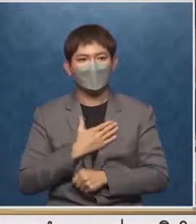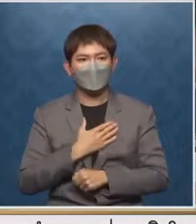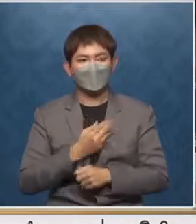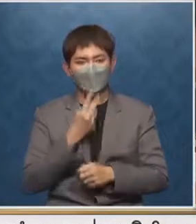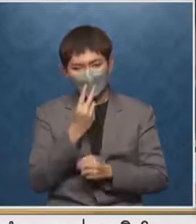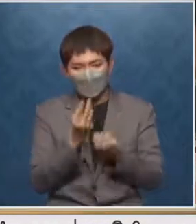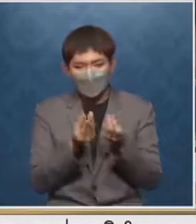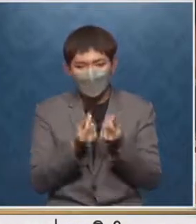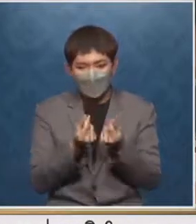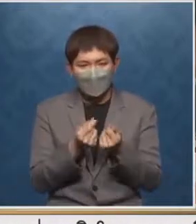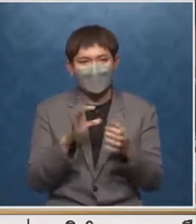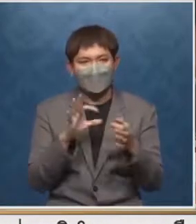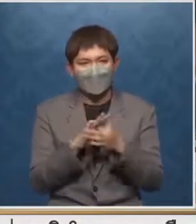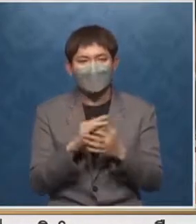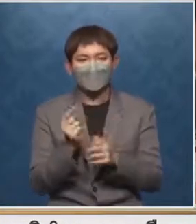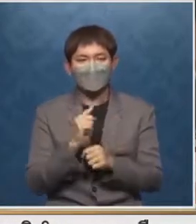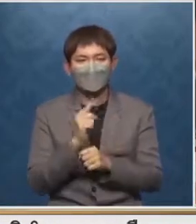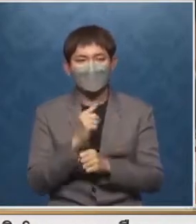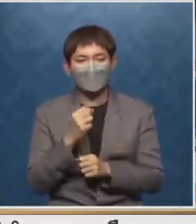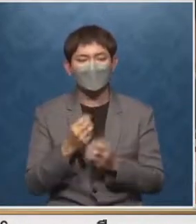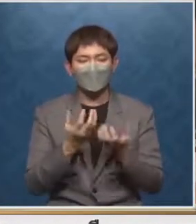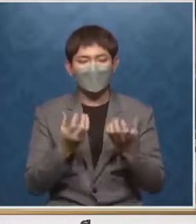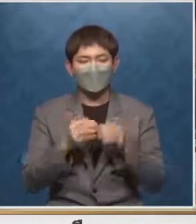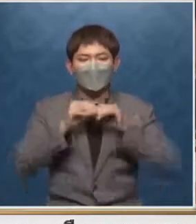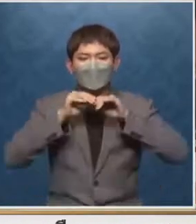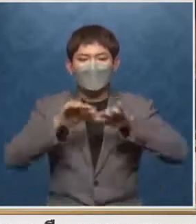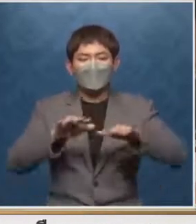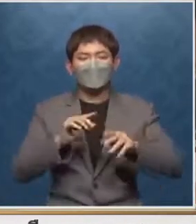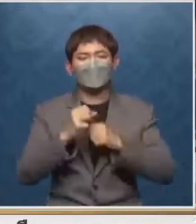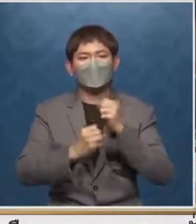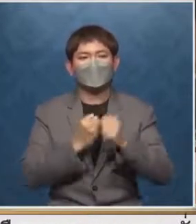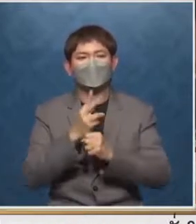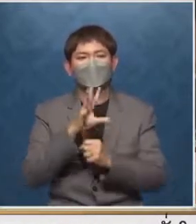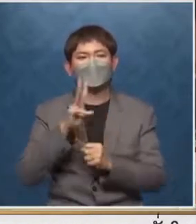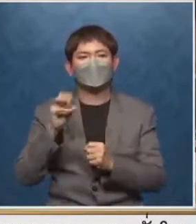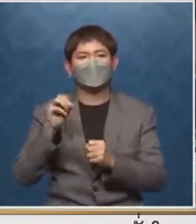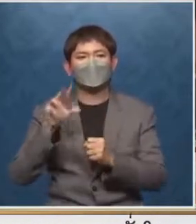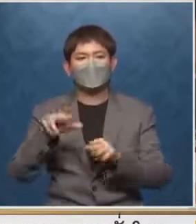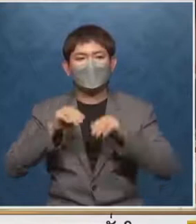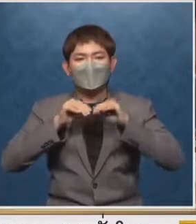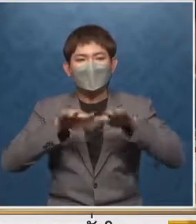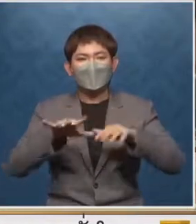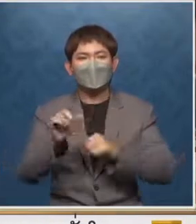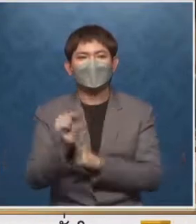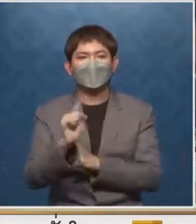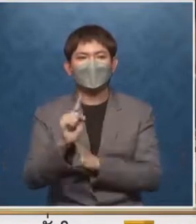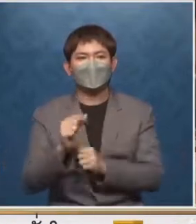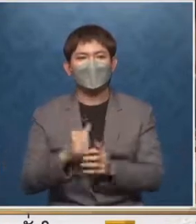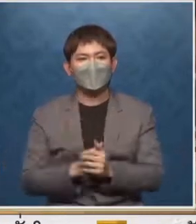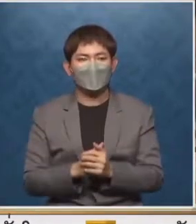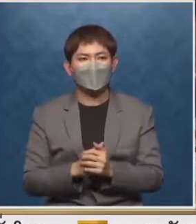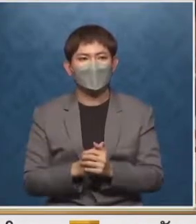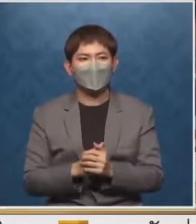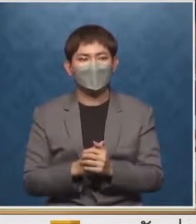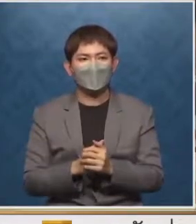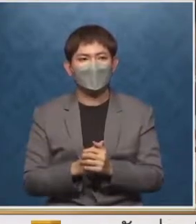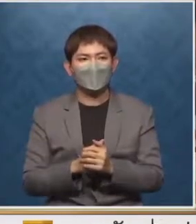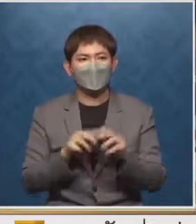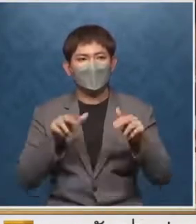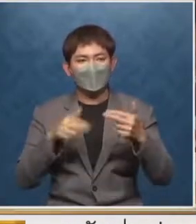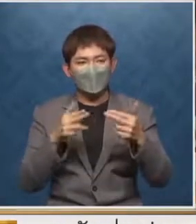เลขนะครับว่าสื่อที่เราผลิตในปี2563ที่เผยแพร่ผ่านช่องทางสื่อสังคมออนไลน์นะครับ